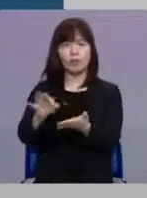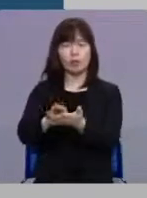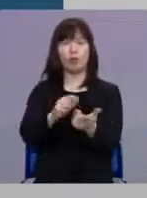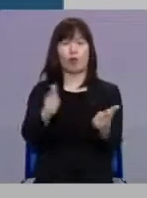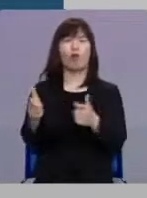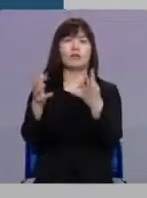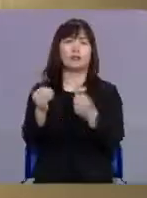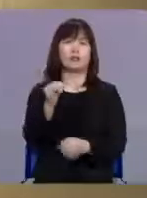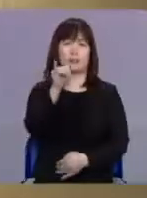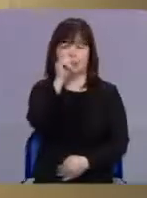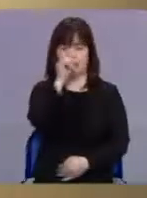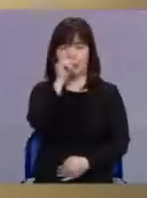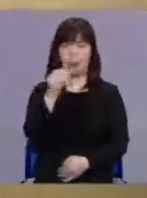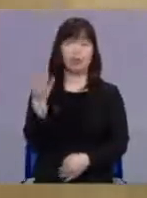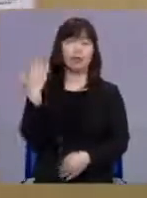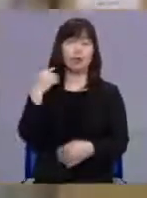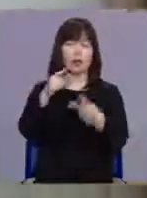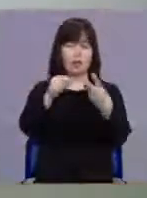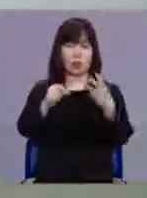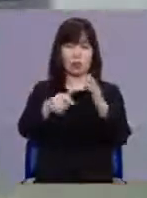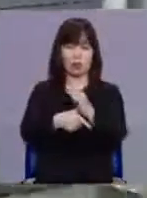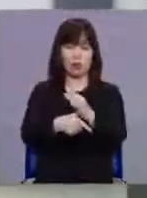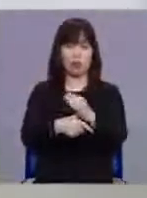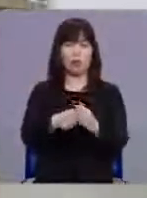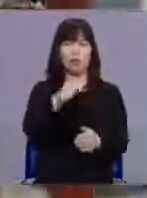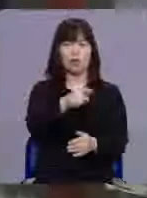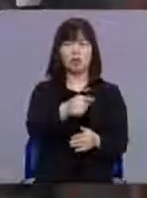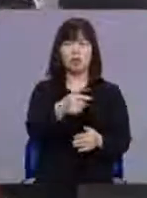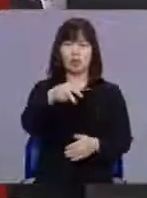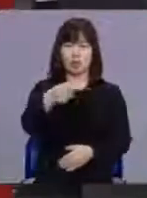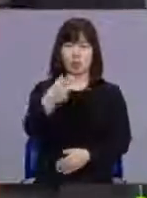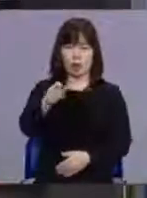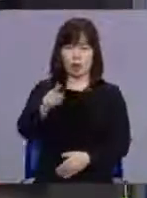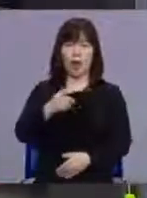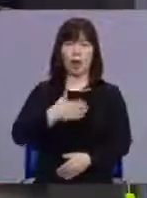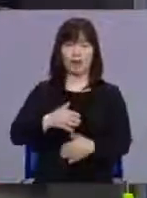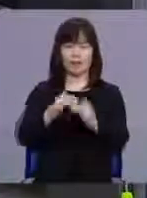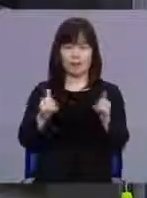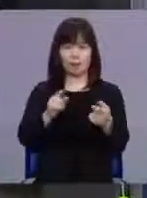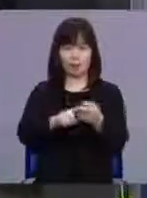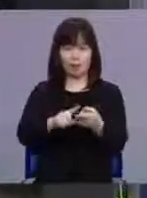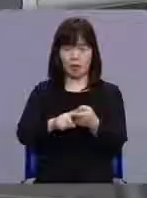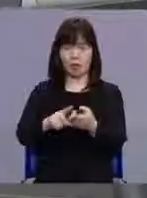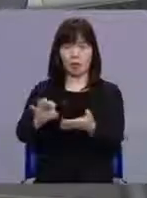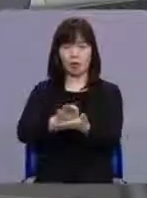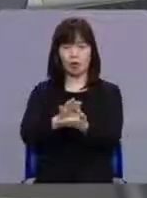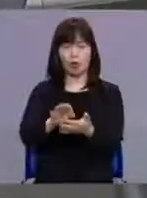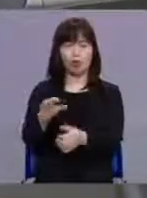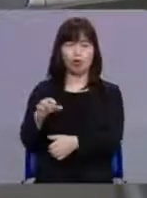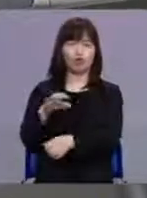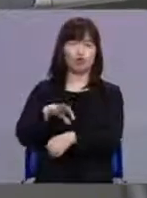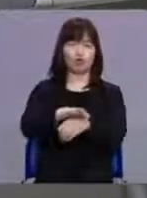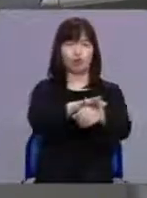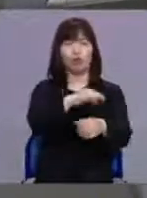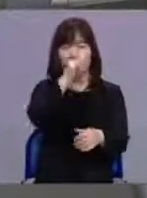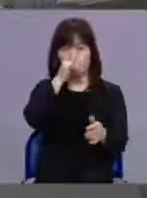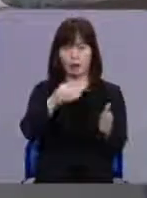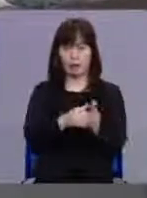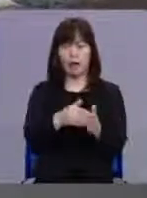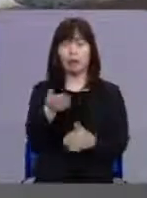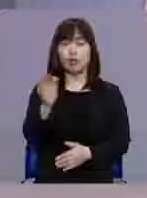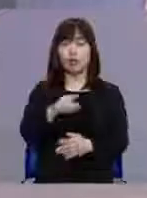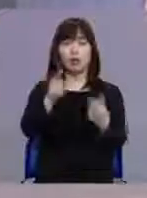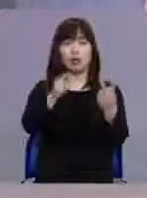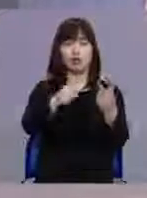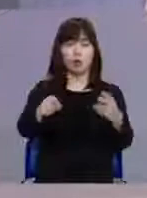있습니다 지난 2월에는 이혼의 조카이자 이스타항공 재무 담당 간부 이모 씨가 구속 기소됐습니다 하지만 두